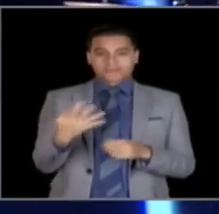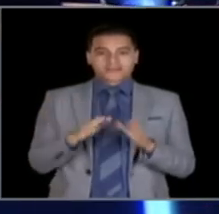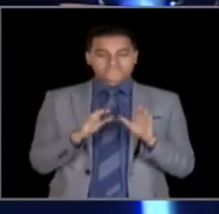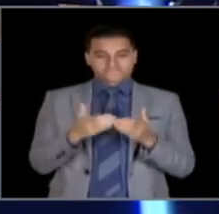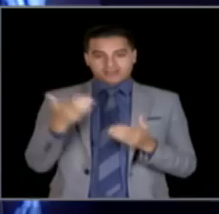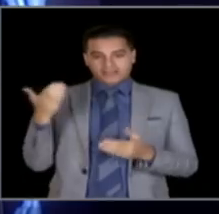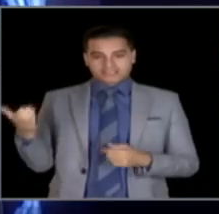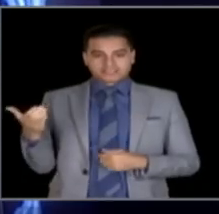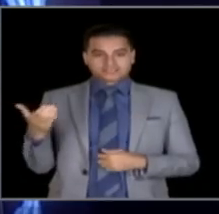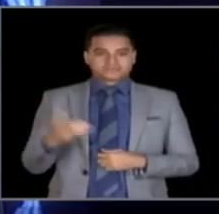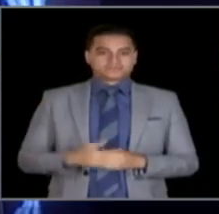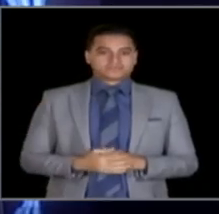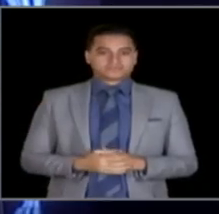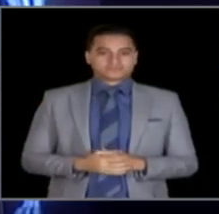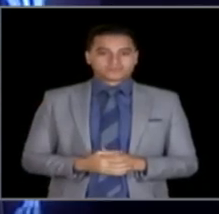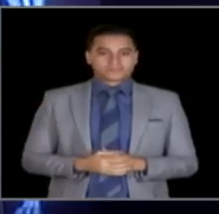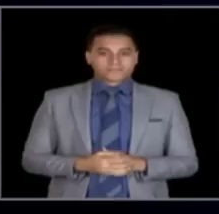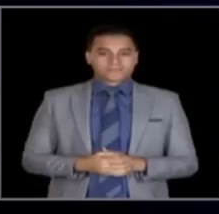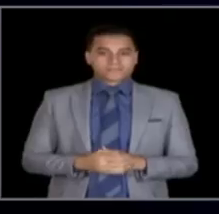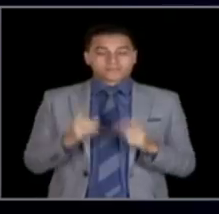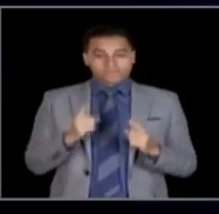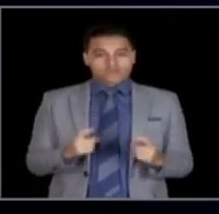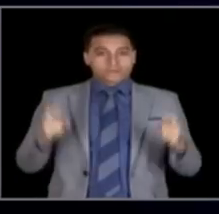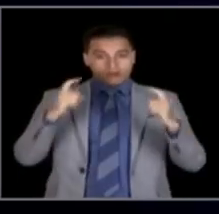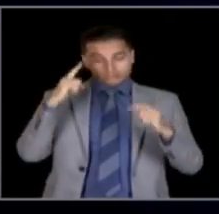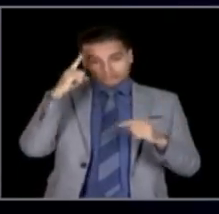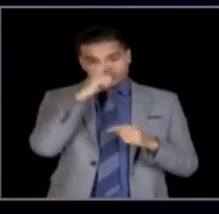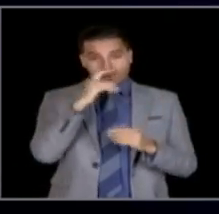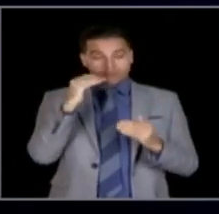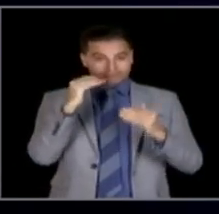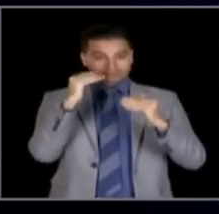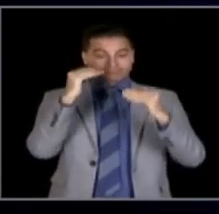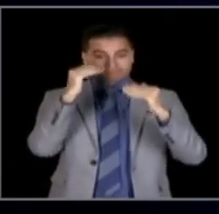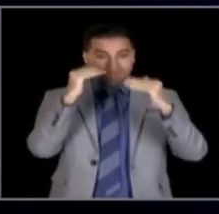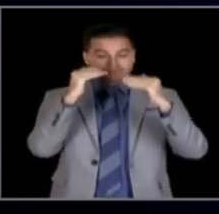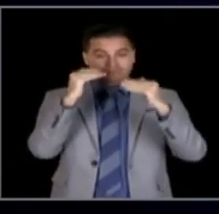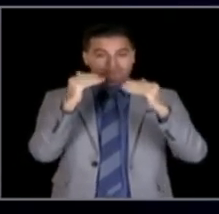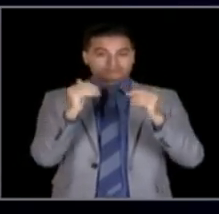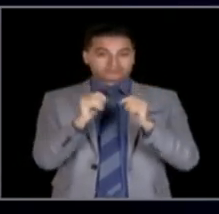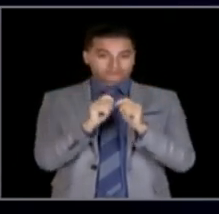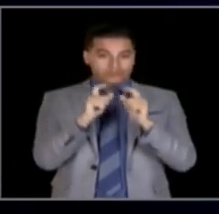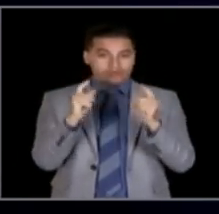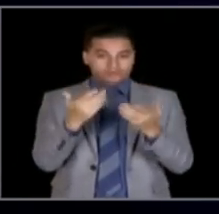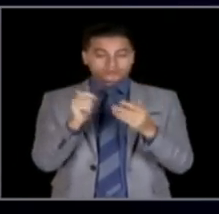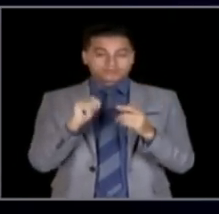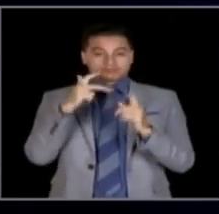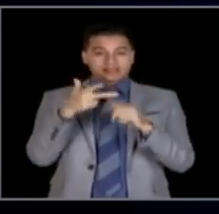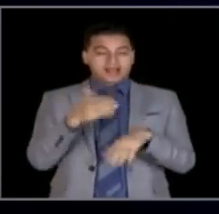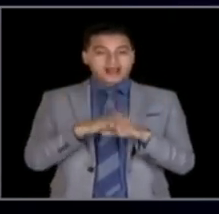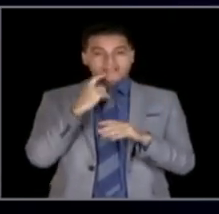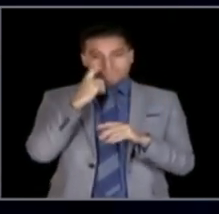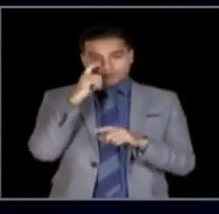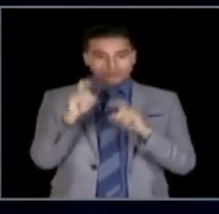45 فايترز. مباراة صعبة ومتكافئة. ودلوقتي مع الفقرة الثالثة،